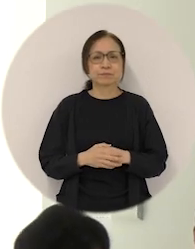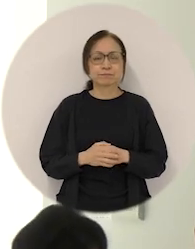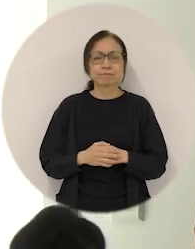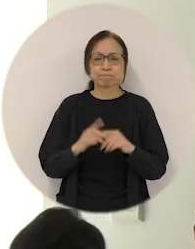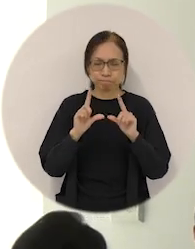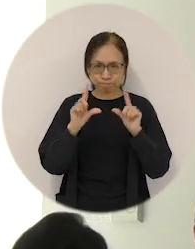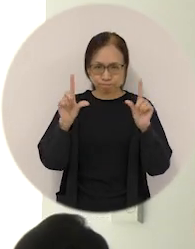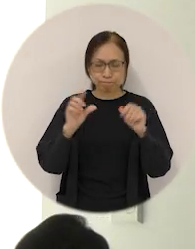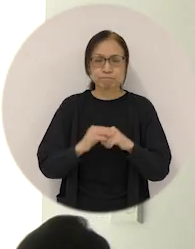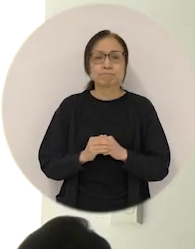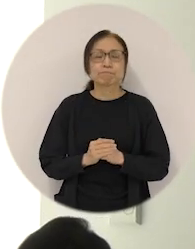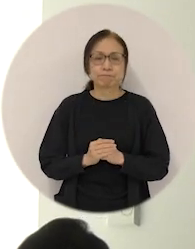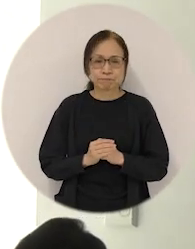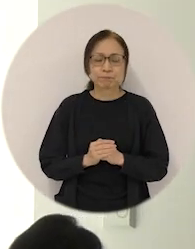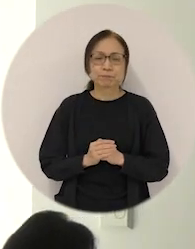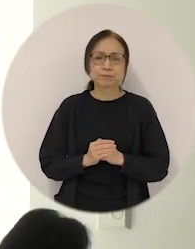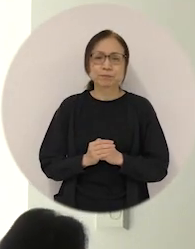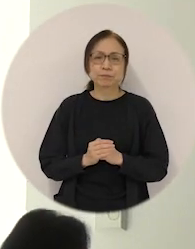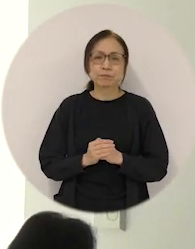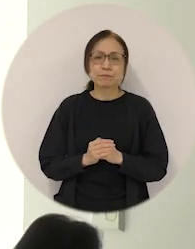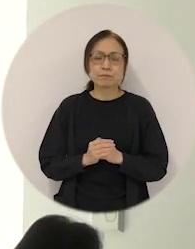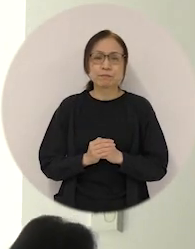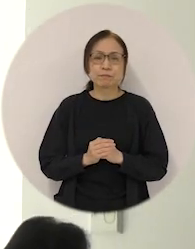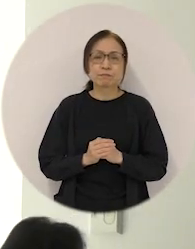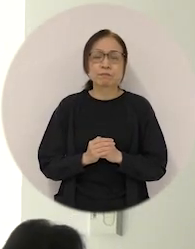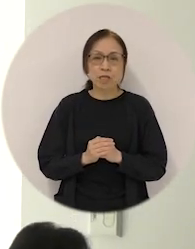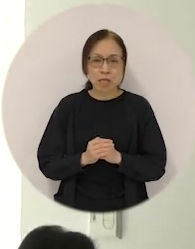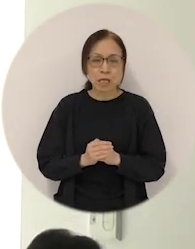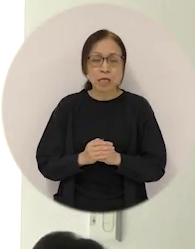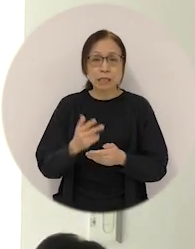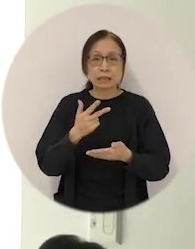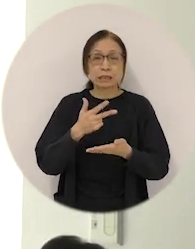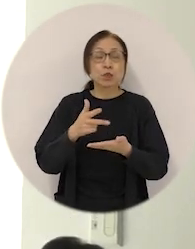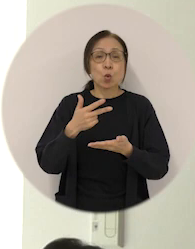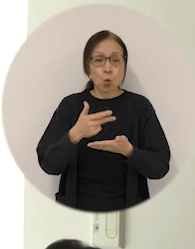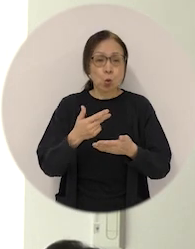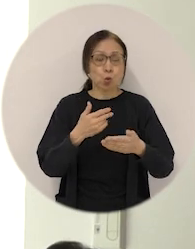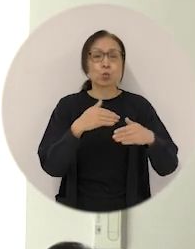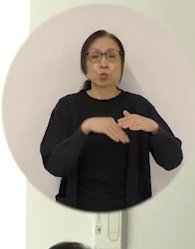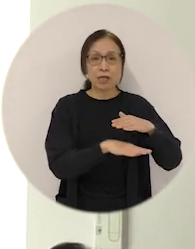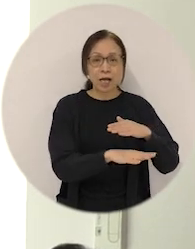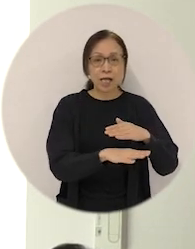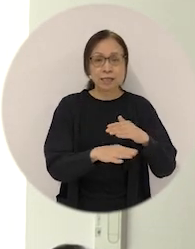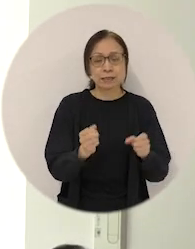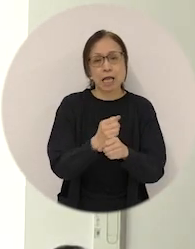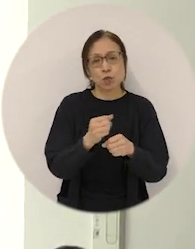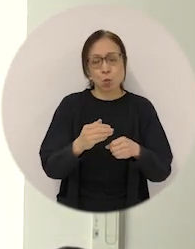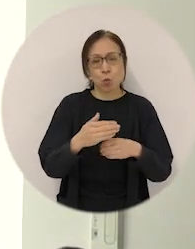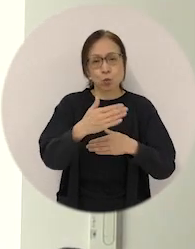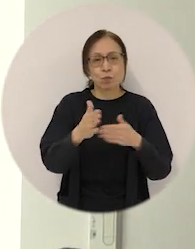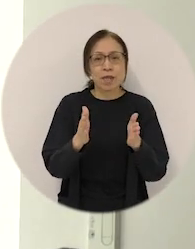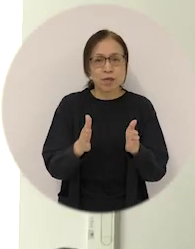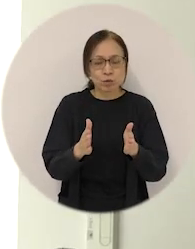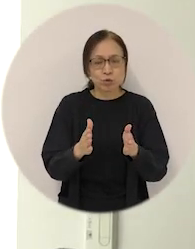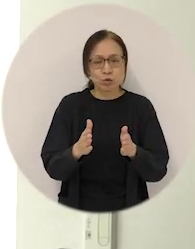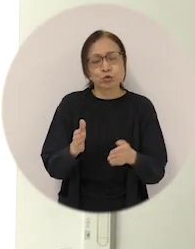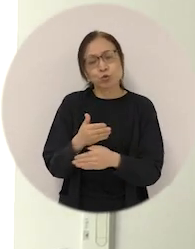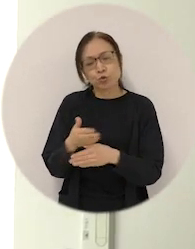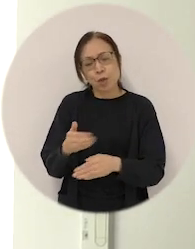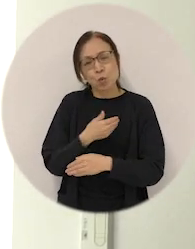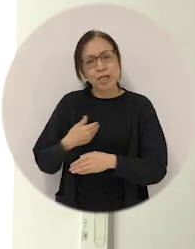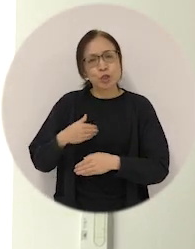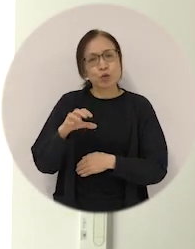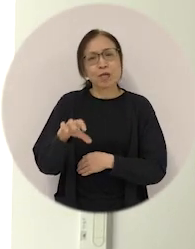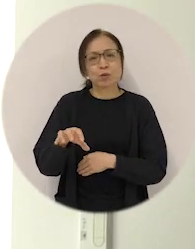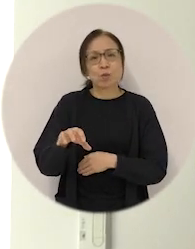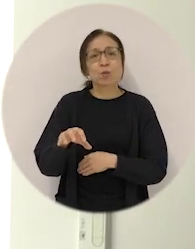長沼ラボにつきましては、資料保管スペースより作業スペース、休憩等もできるようなところというところでの、改